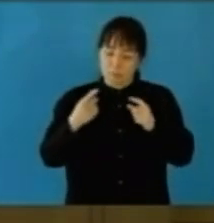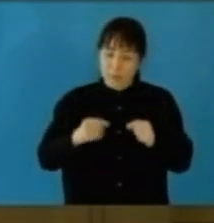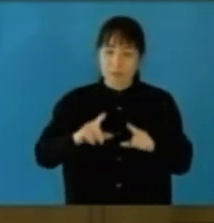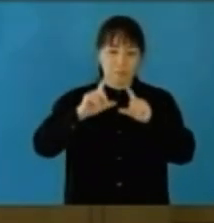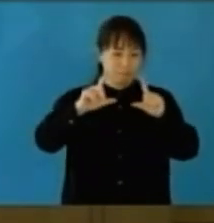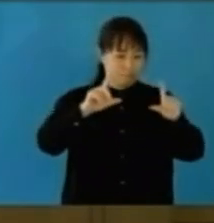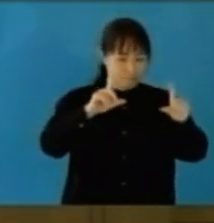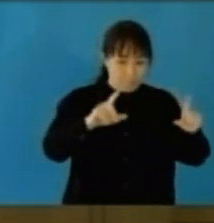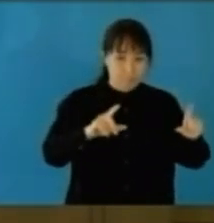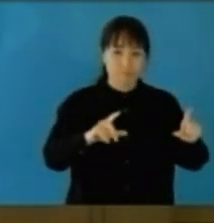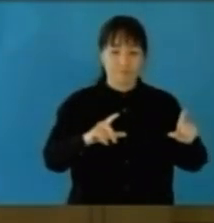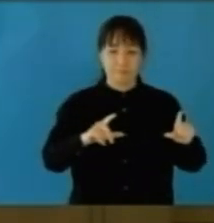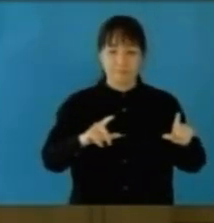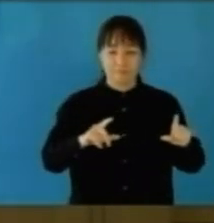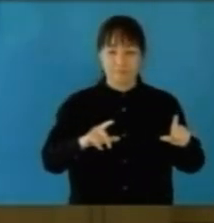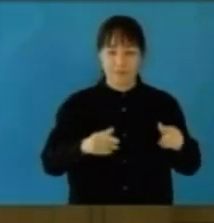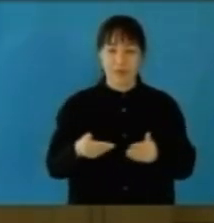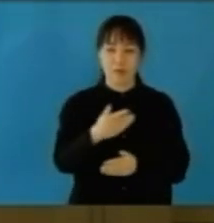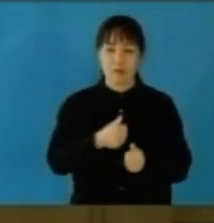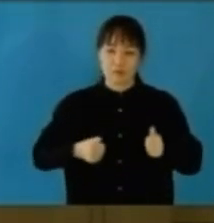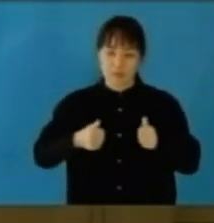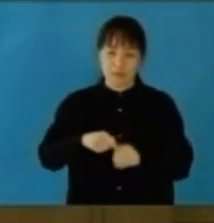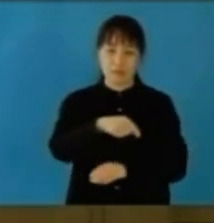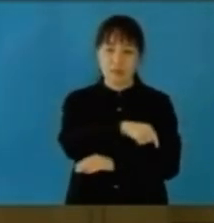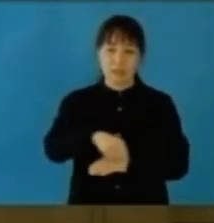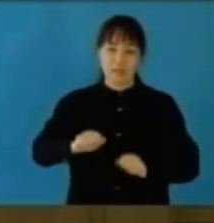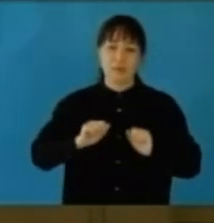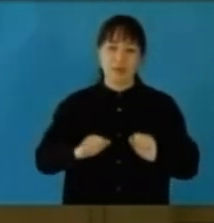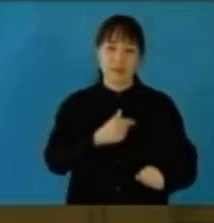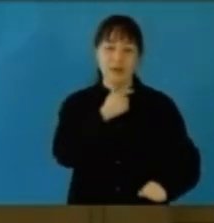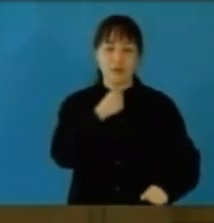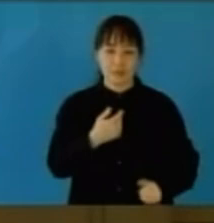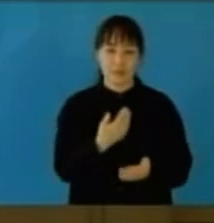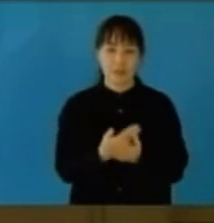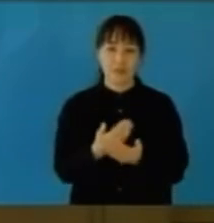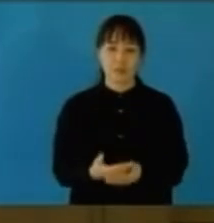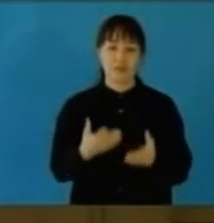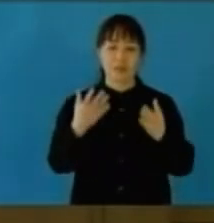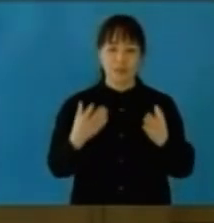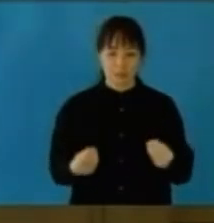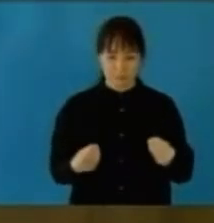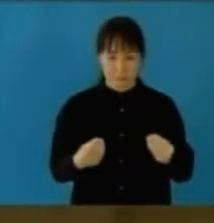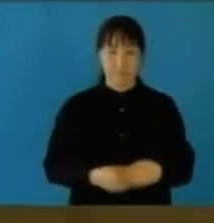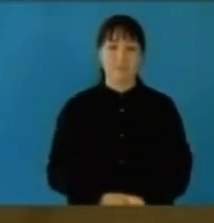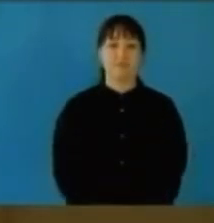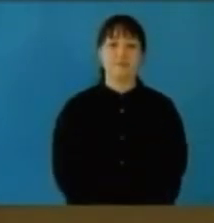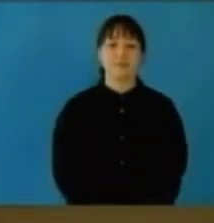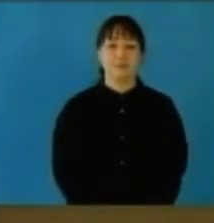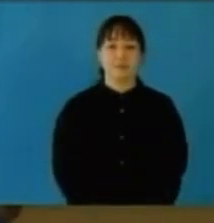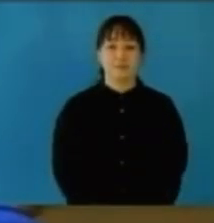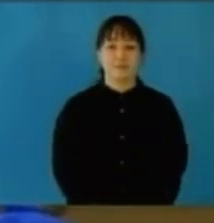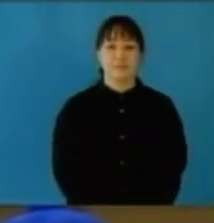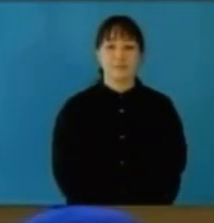いて、できればですね、また交流戦の企画等もしていただきますことを、これ要望して終わります。失礼します。